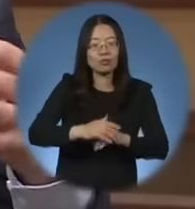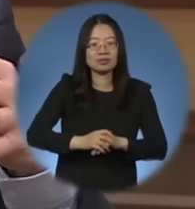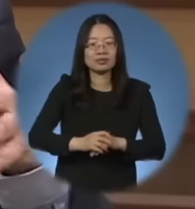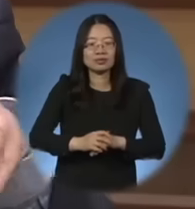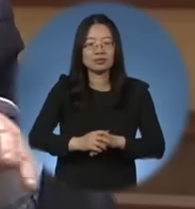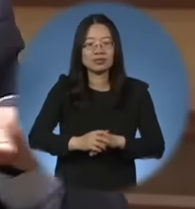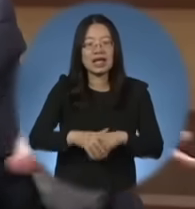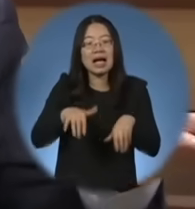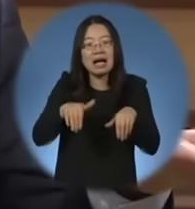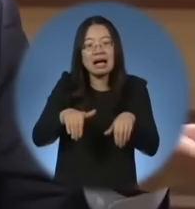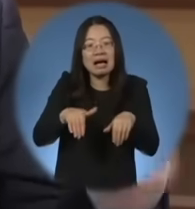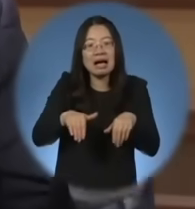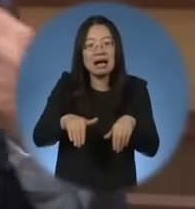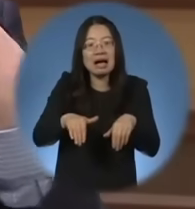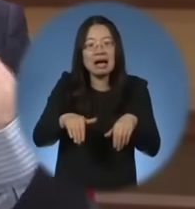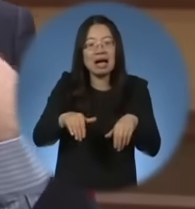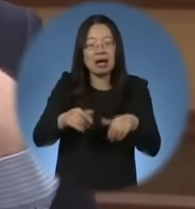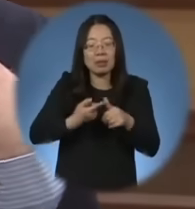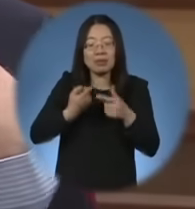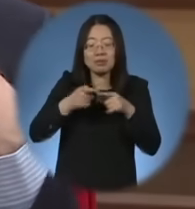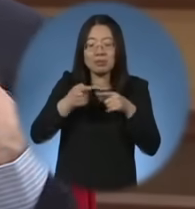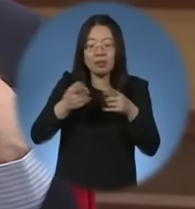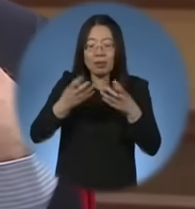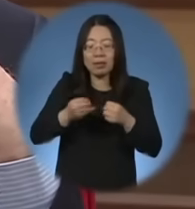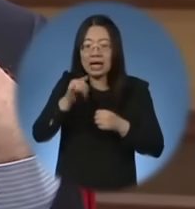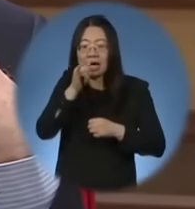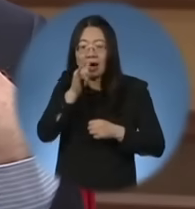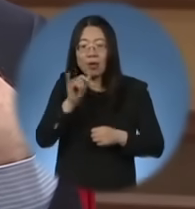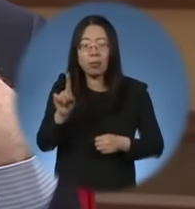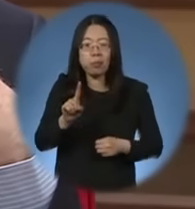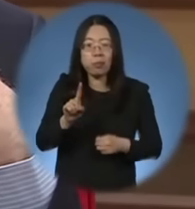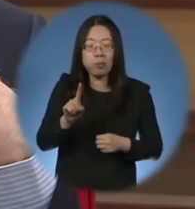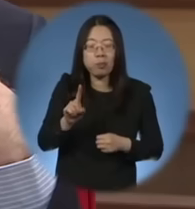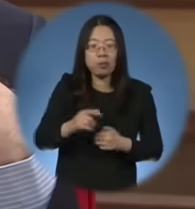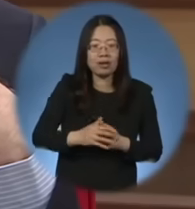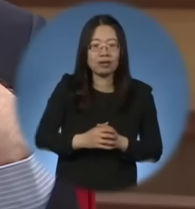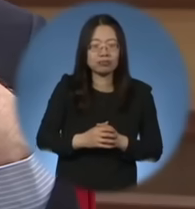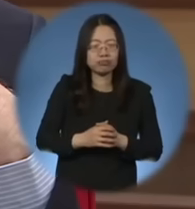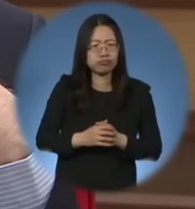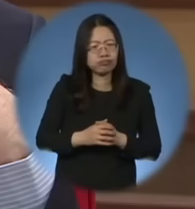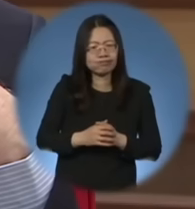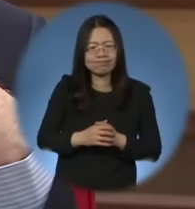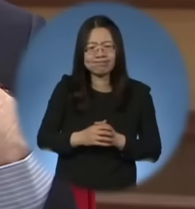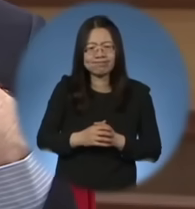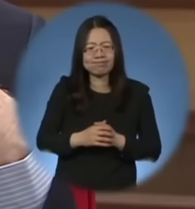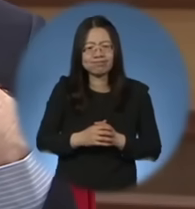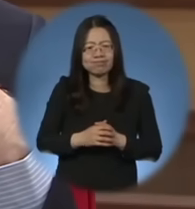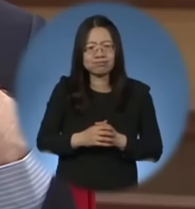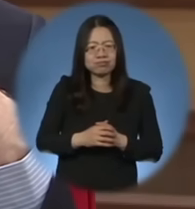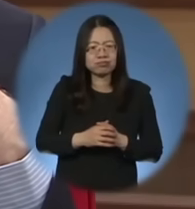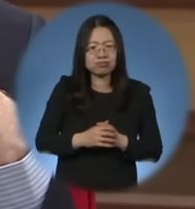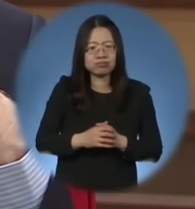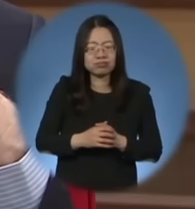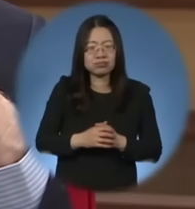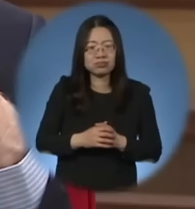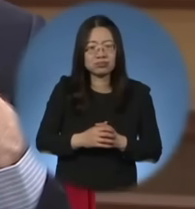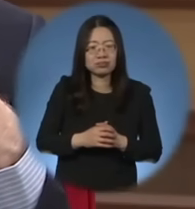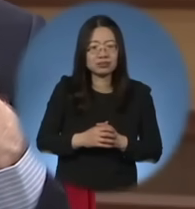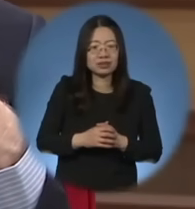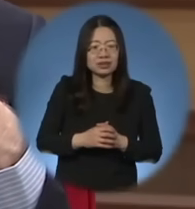저 하인들 비평을 많이 하잖아요 저기 저 저 저 저